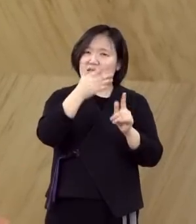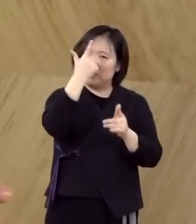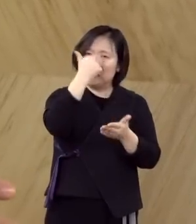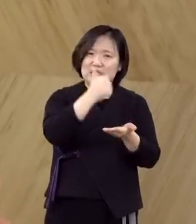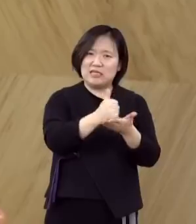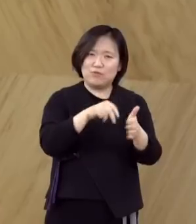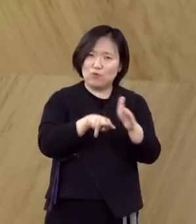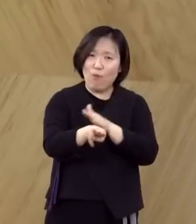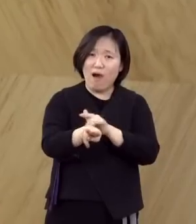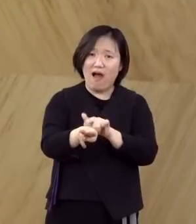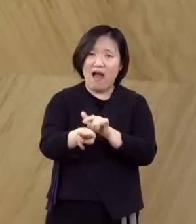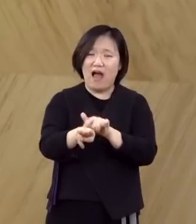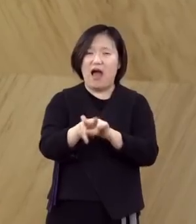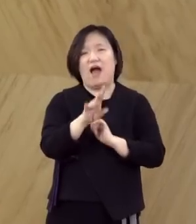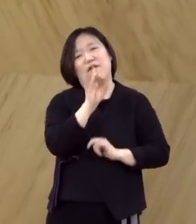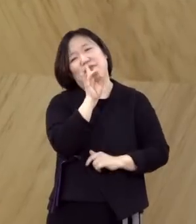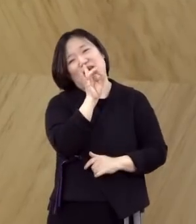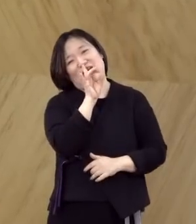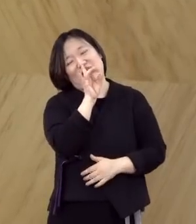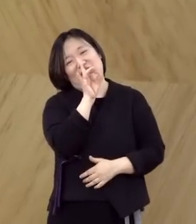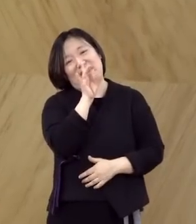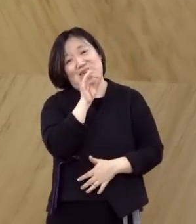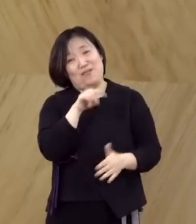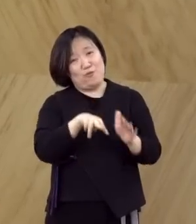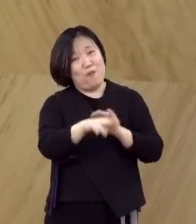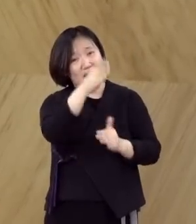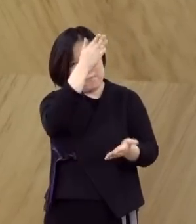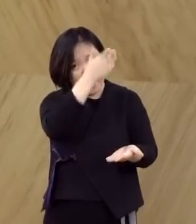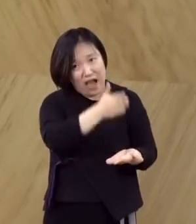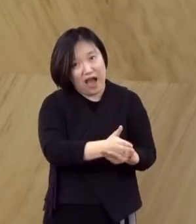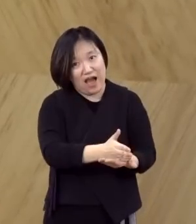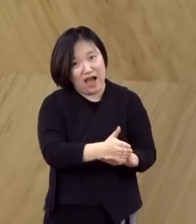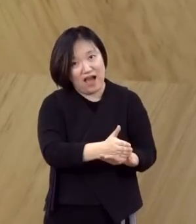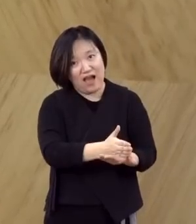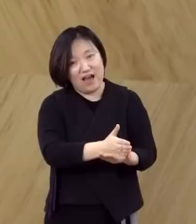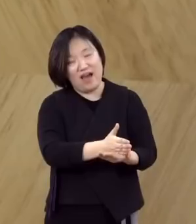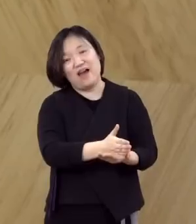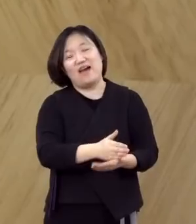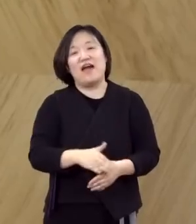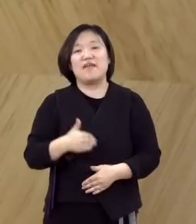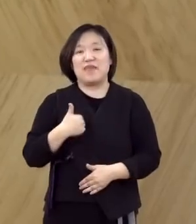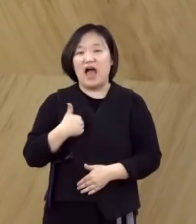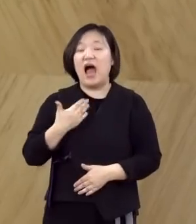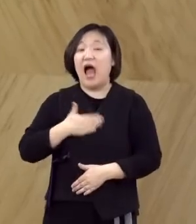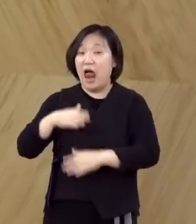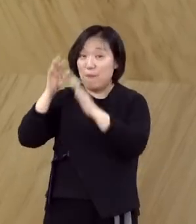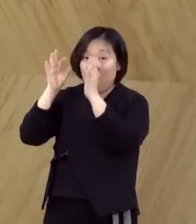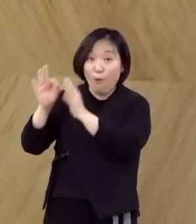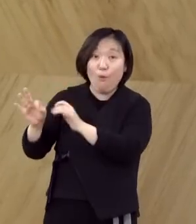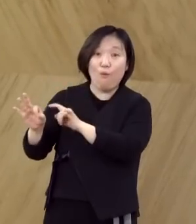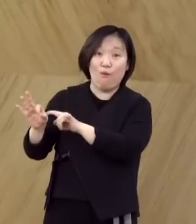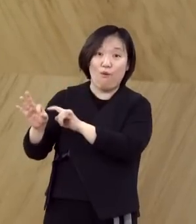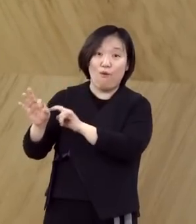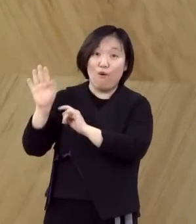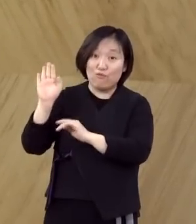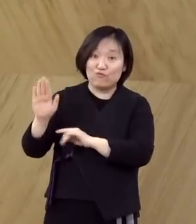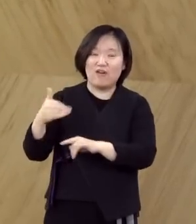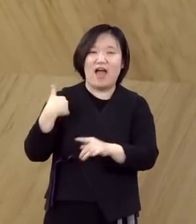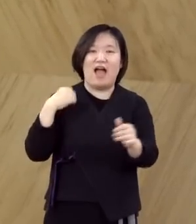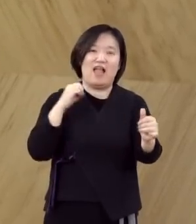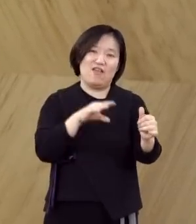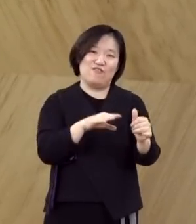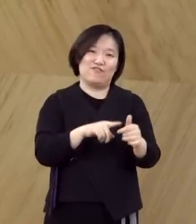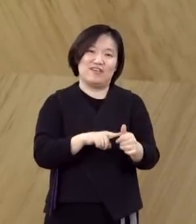못할거라고했어요.""남편이 직접알아보겠다고